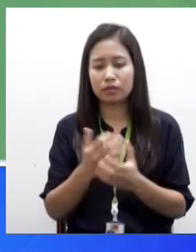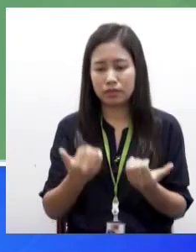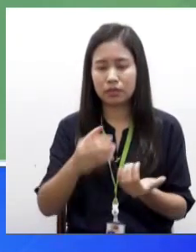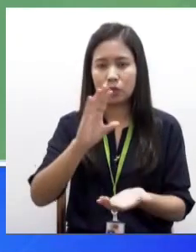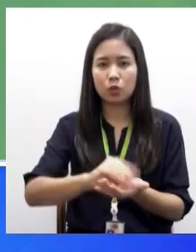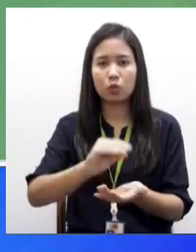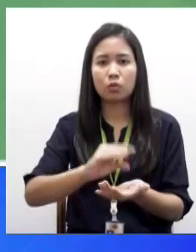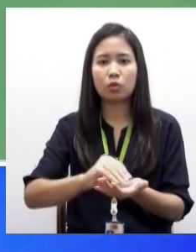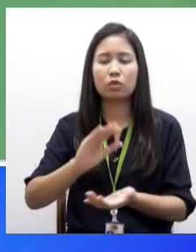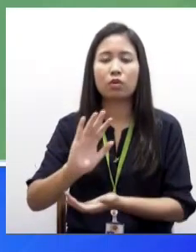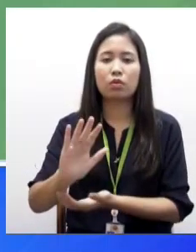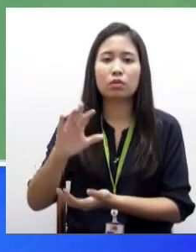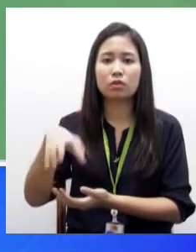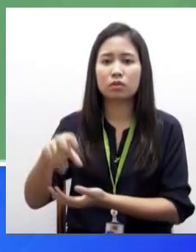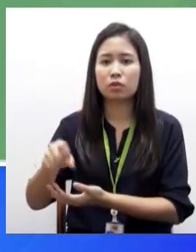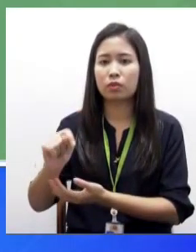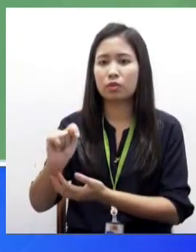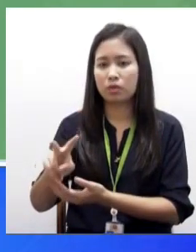นะครับก็นั้นก็จะมีข้อมูลที่กำลังรักษาอยู่จำนวน4